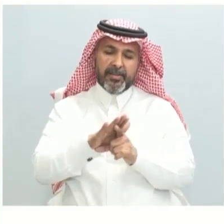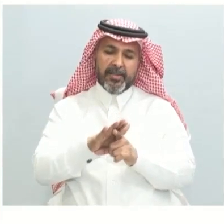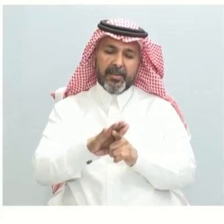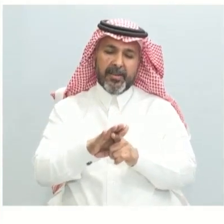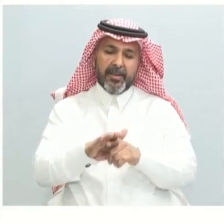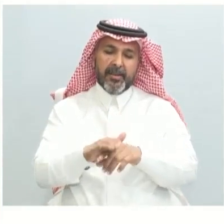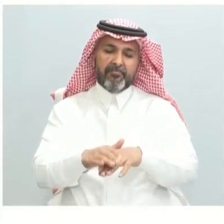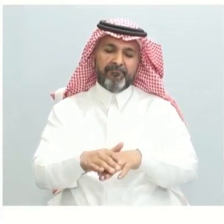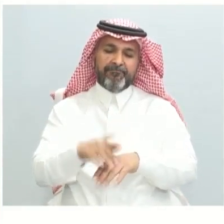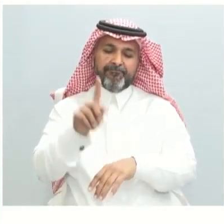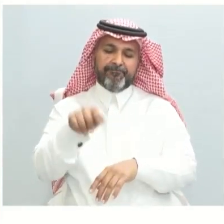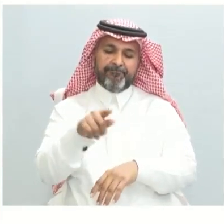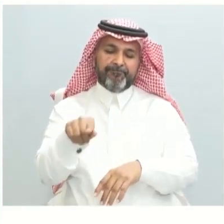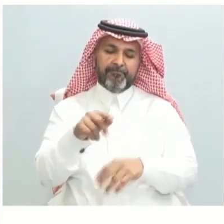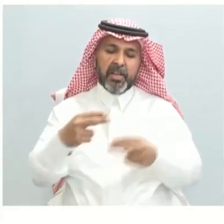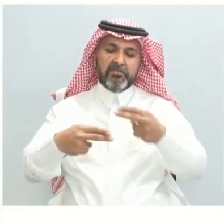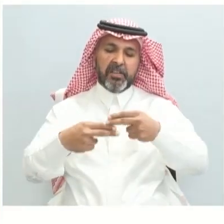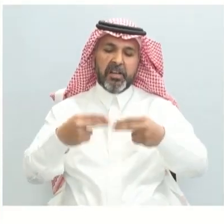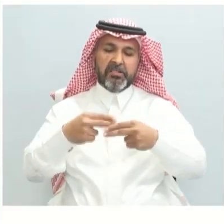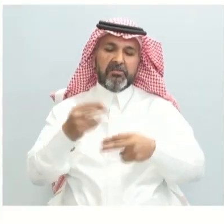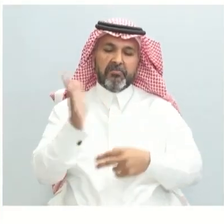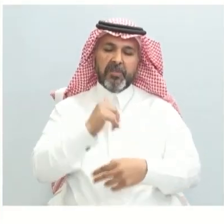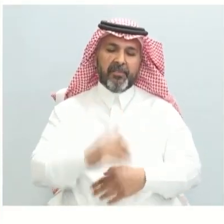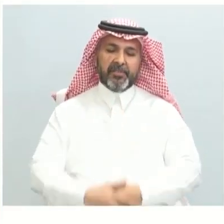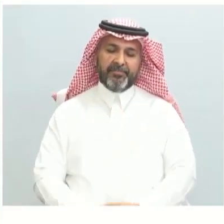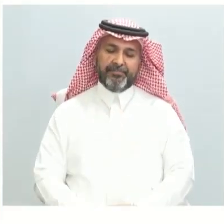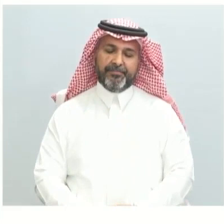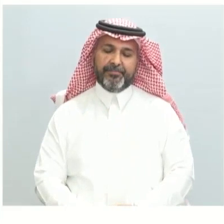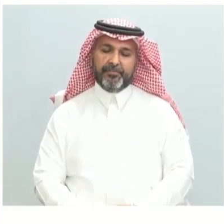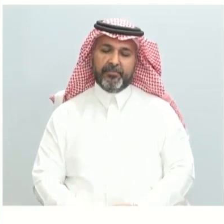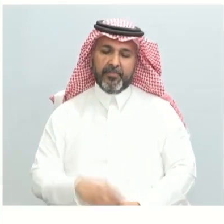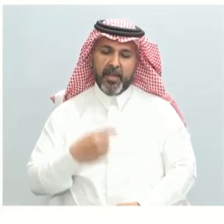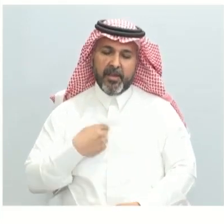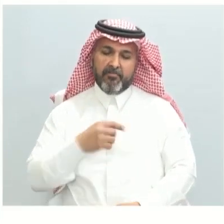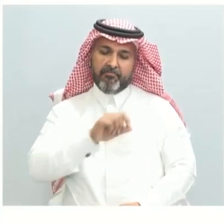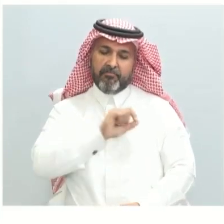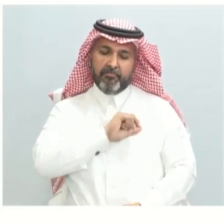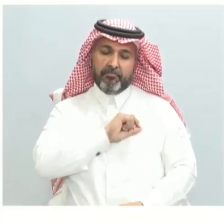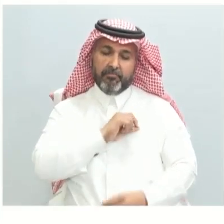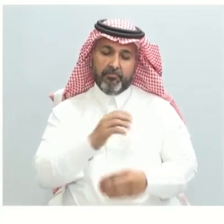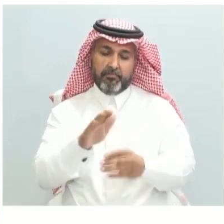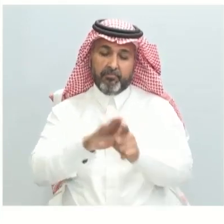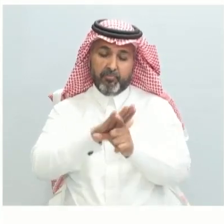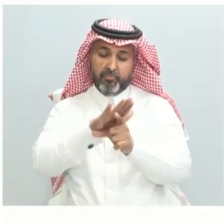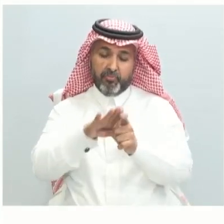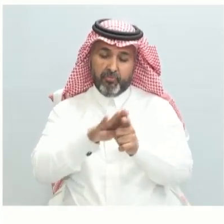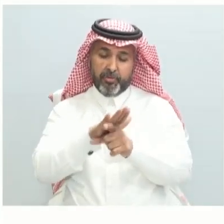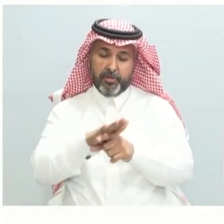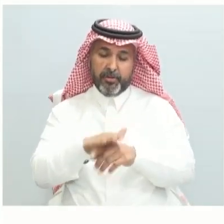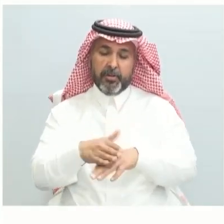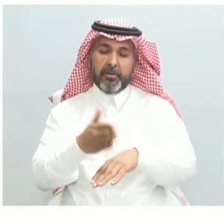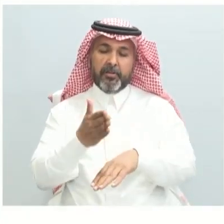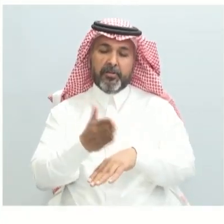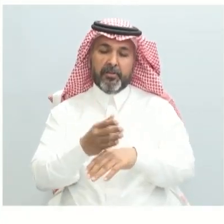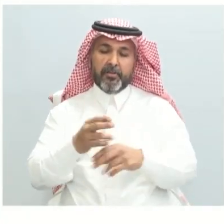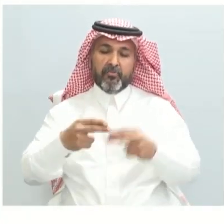مسيره التقدم الانتماء للوطن يعيق مسيره التقدم هي اجابه